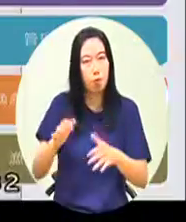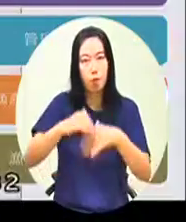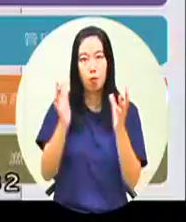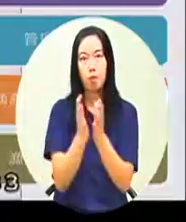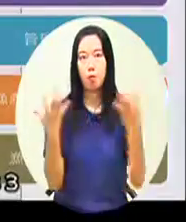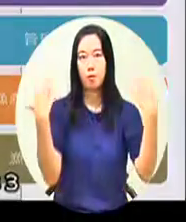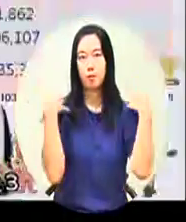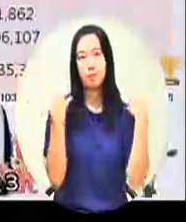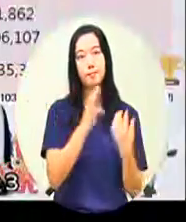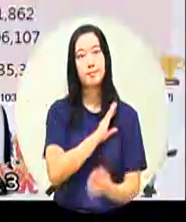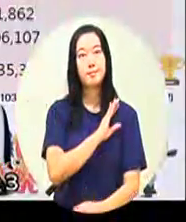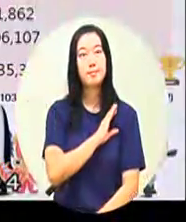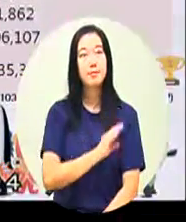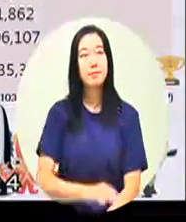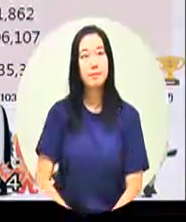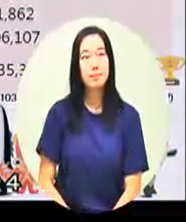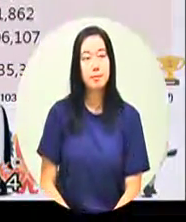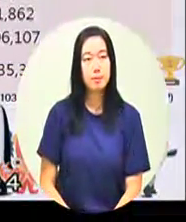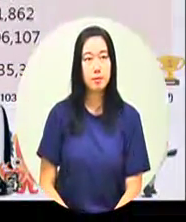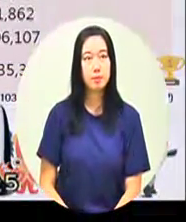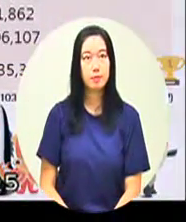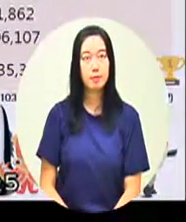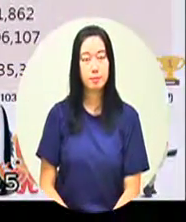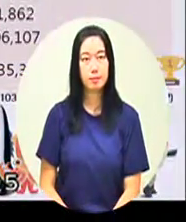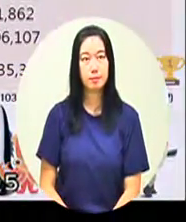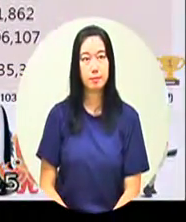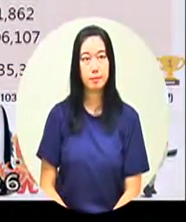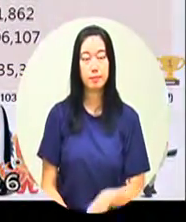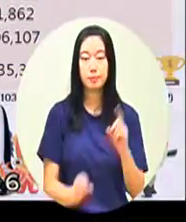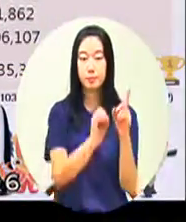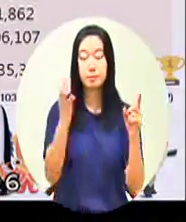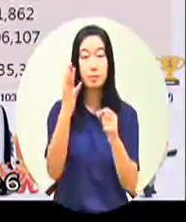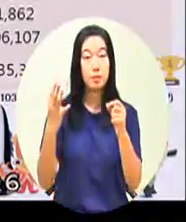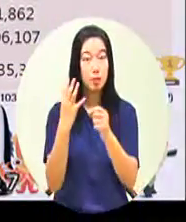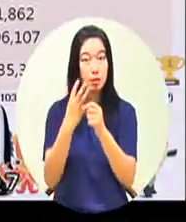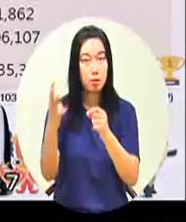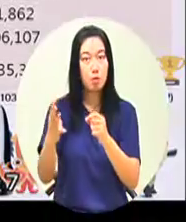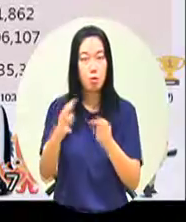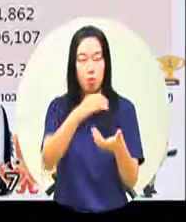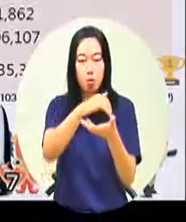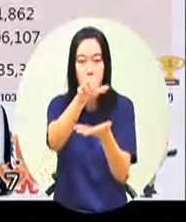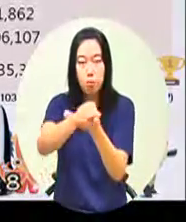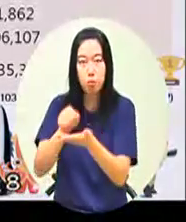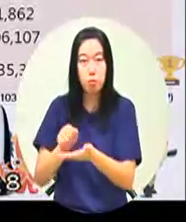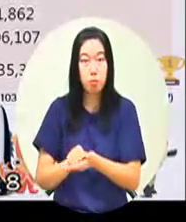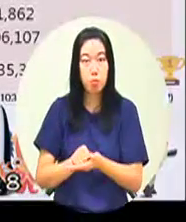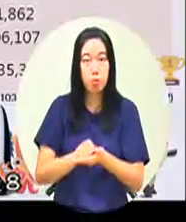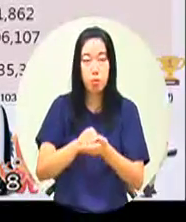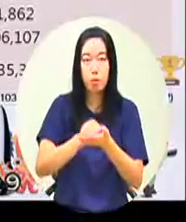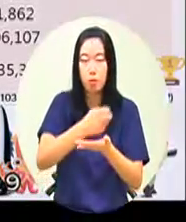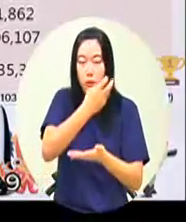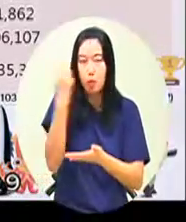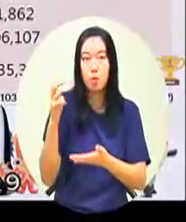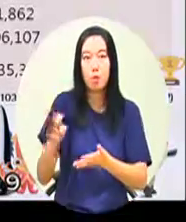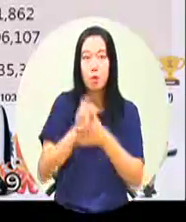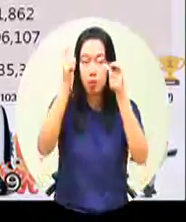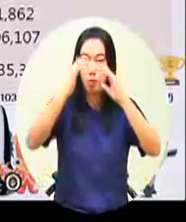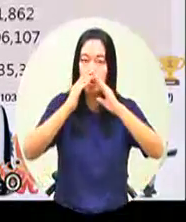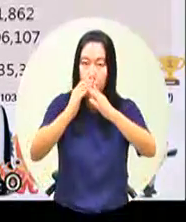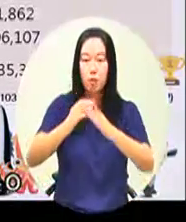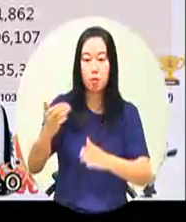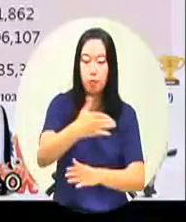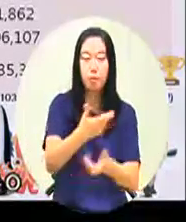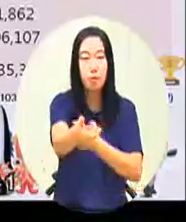的业务执掌。那根据104年的统计，那我们整个高雄市渔业的概况的部